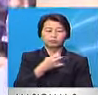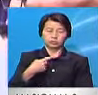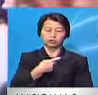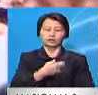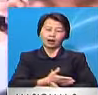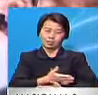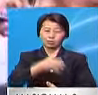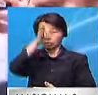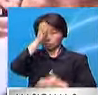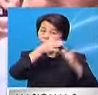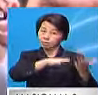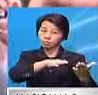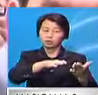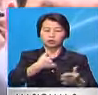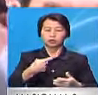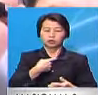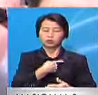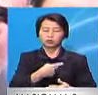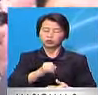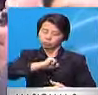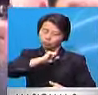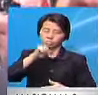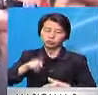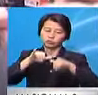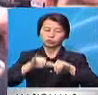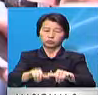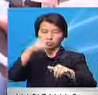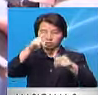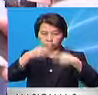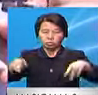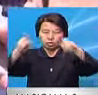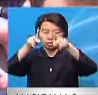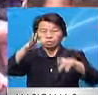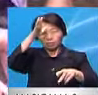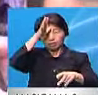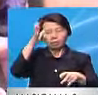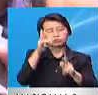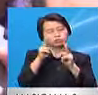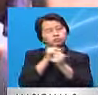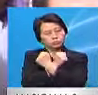kami perjuangan itu harus diteruskanlah demi warga Kuala Kangsar yang arwah papa kami cukup cintai.